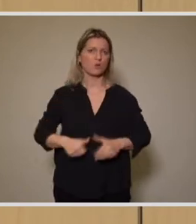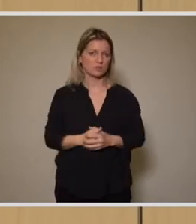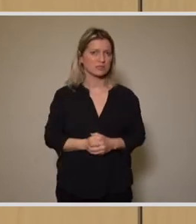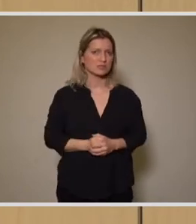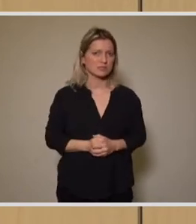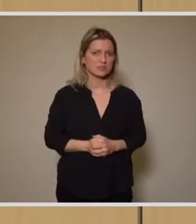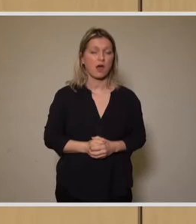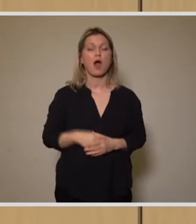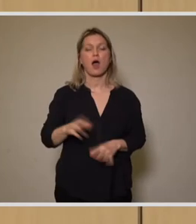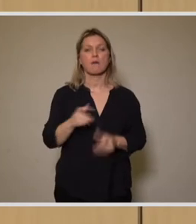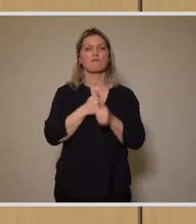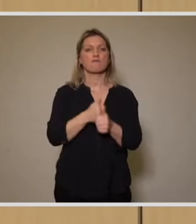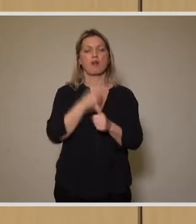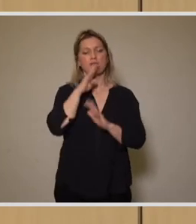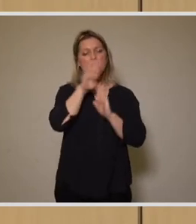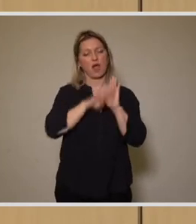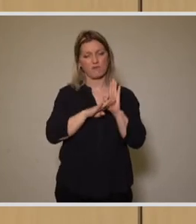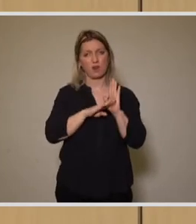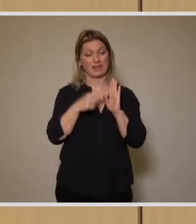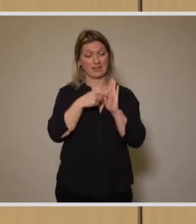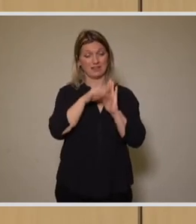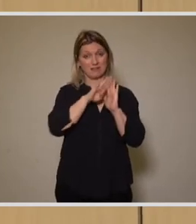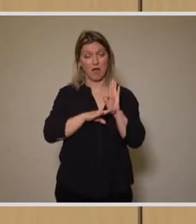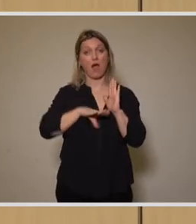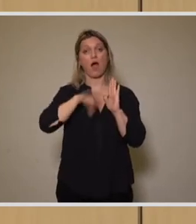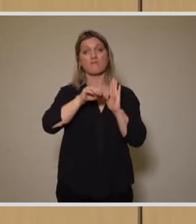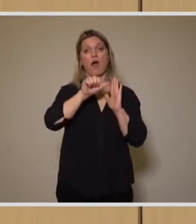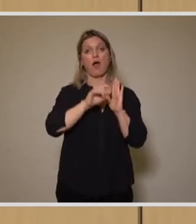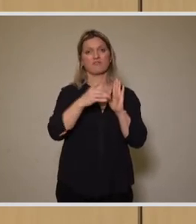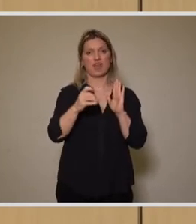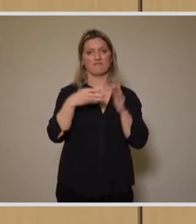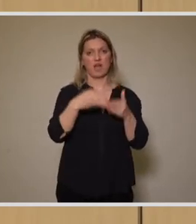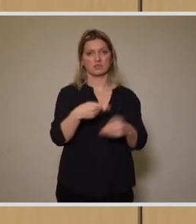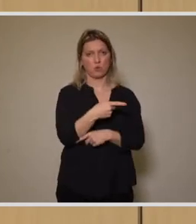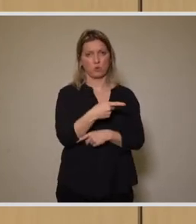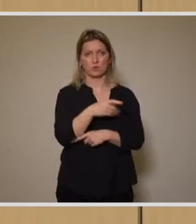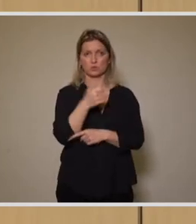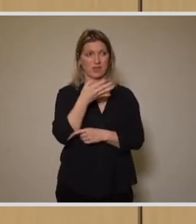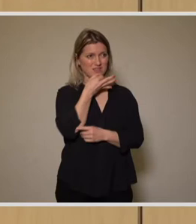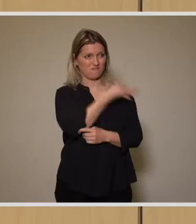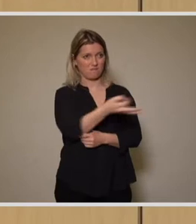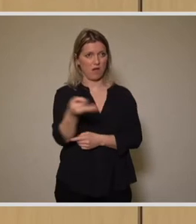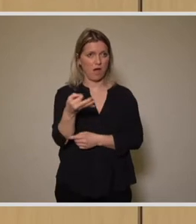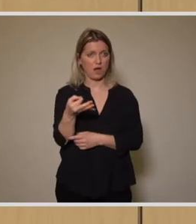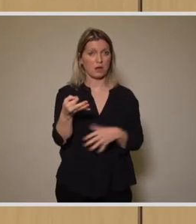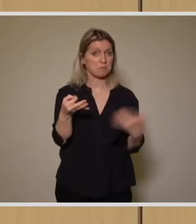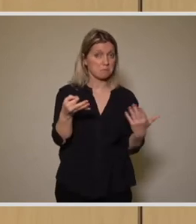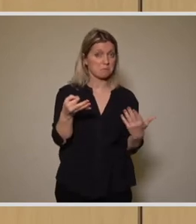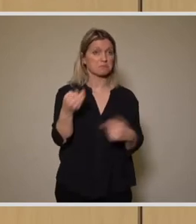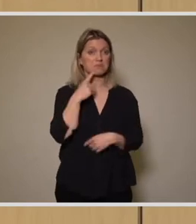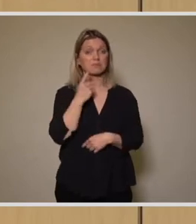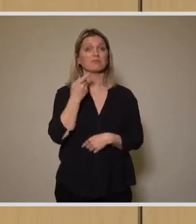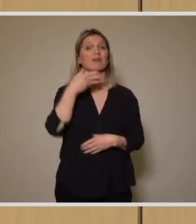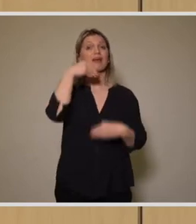der Reihenfolge, wo hier die AfD-Fraktion beginnt, einsteigen. Zunächst die Frage, der